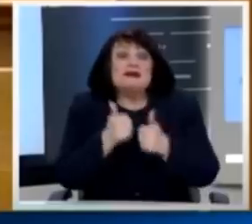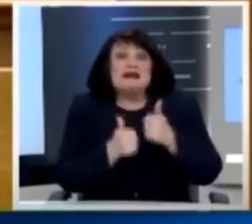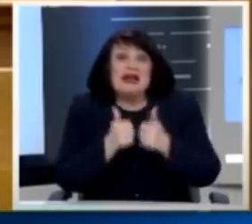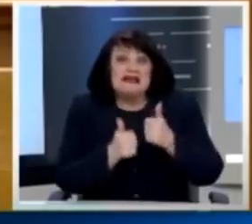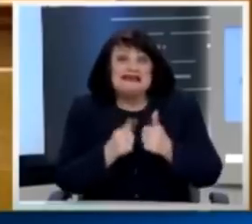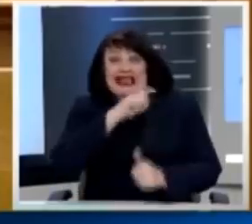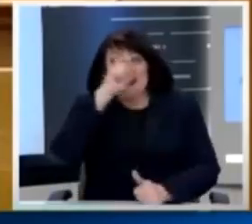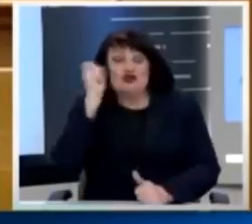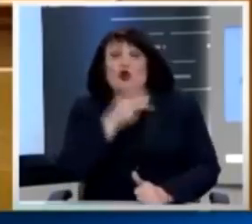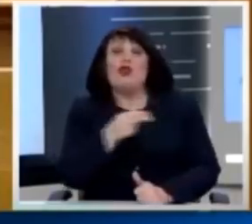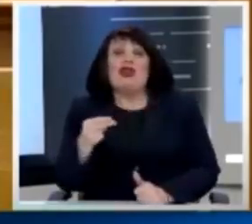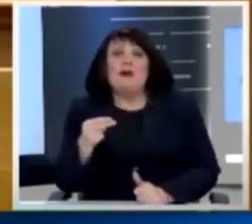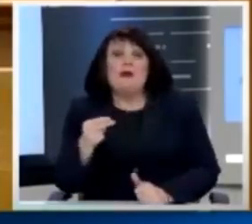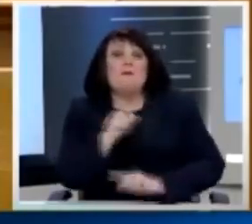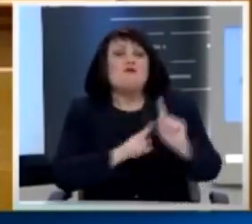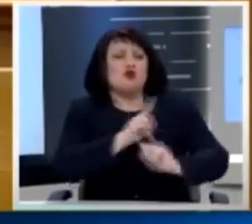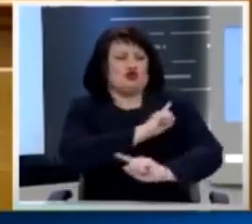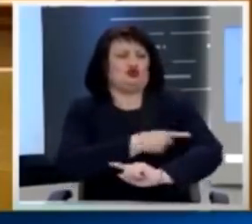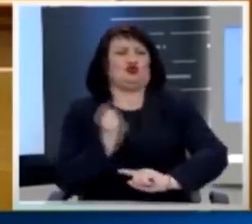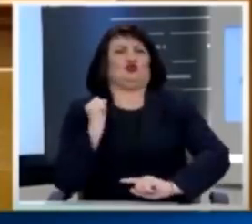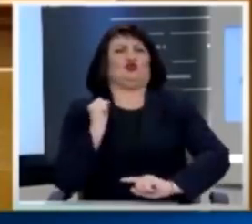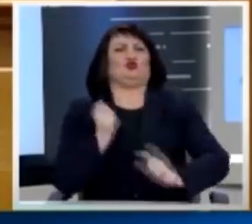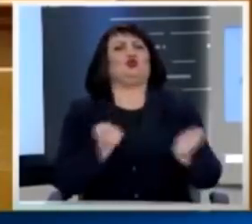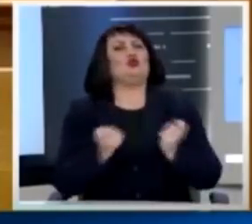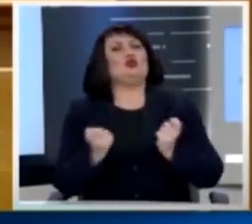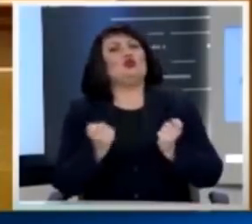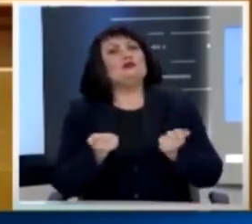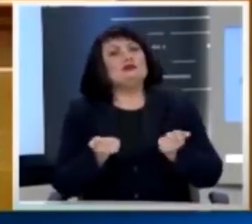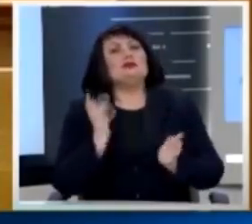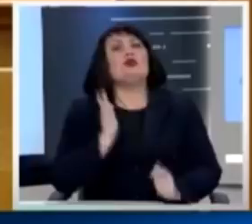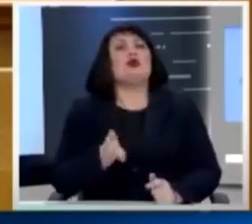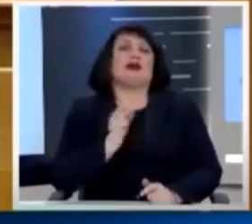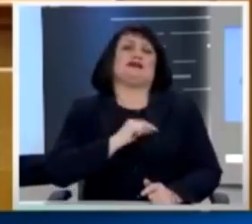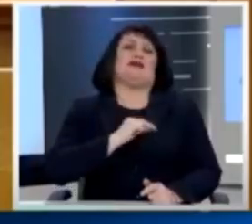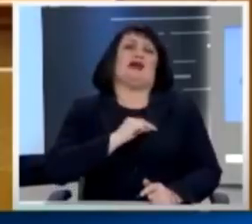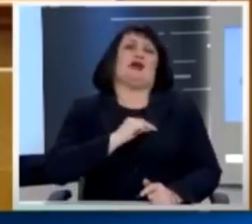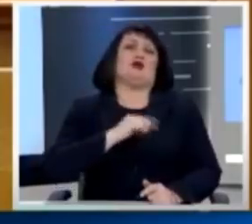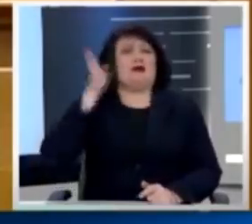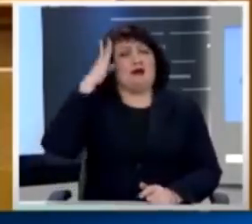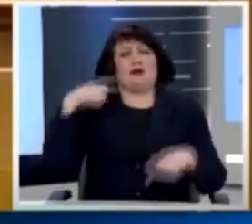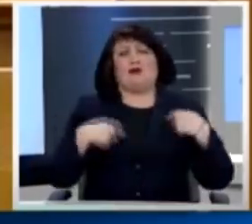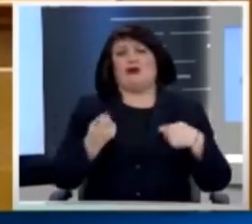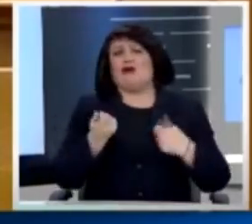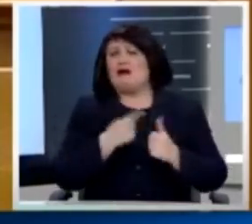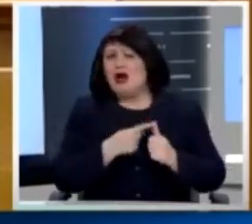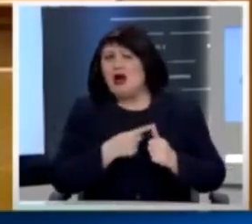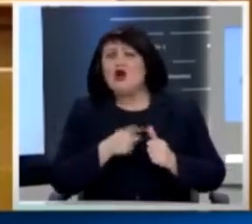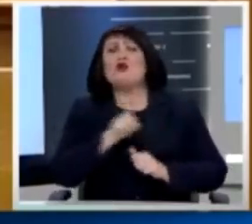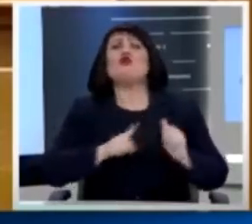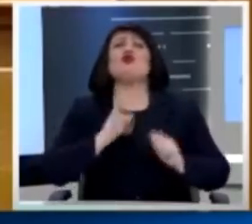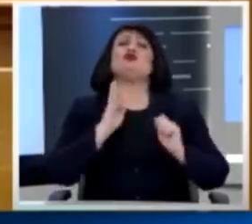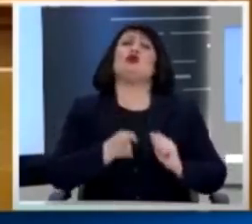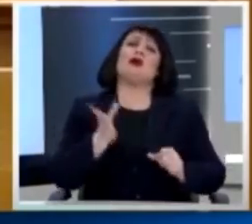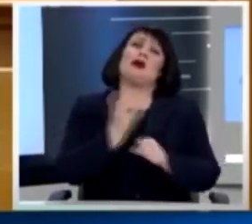με δύσκολο θέμα. Ποιος είναι ο ικανότερος διαχειριστής για τα συμφέροντα του μεγάλου κεφαλαίου, ποιος μπορεί να